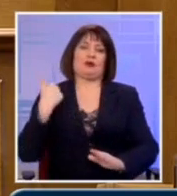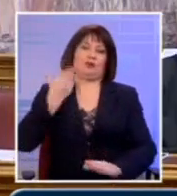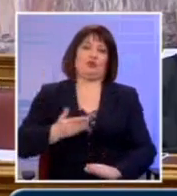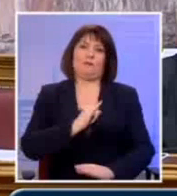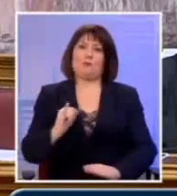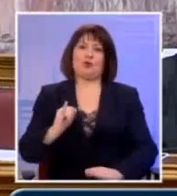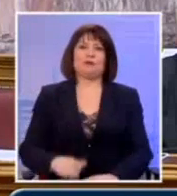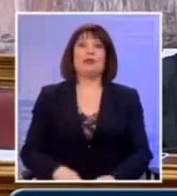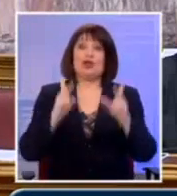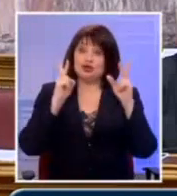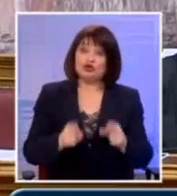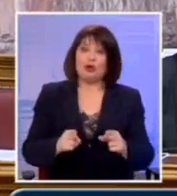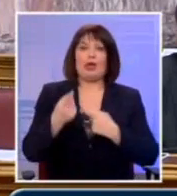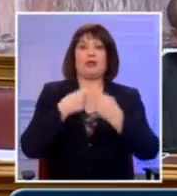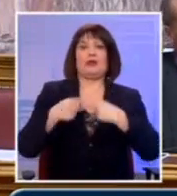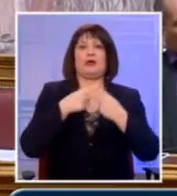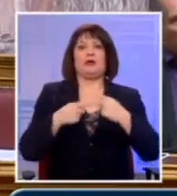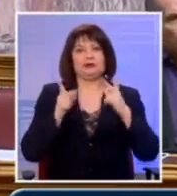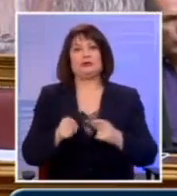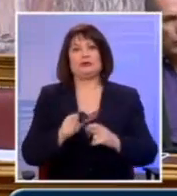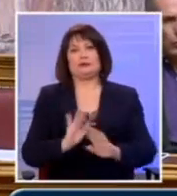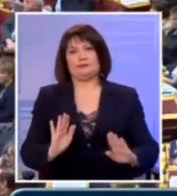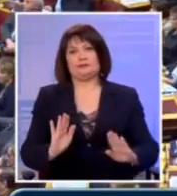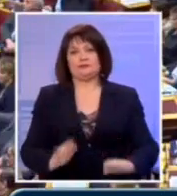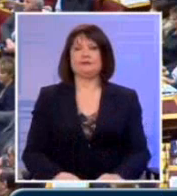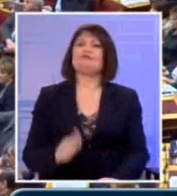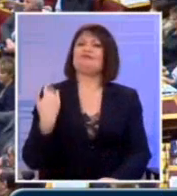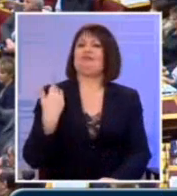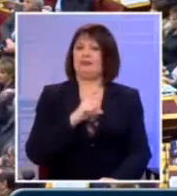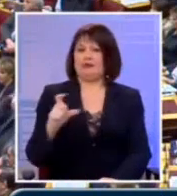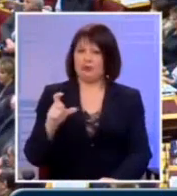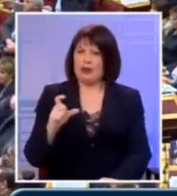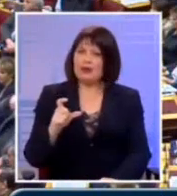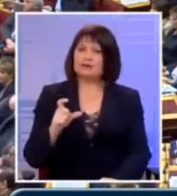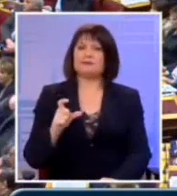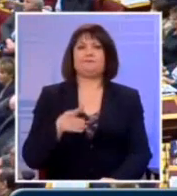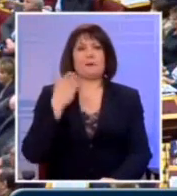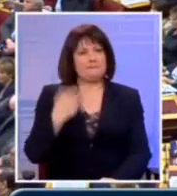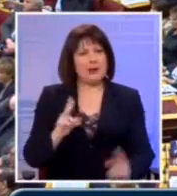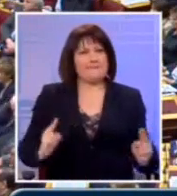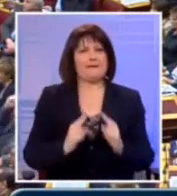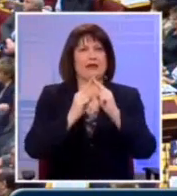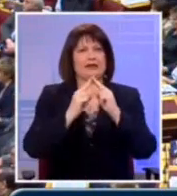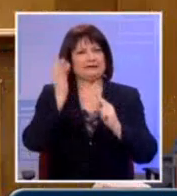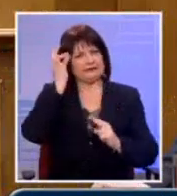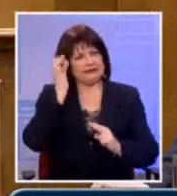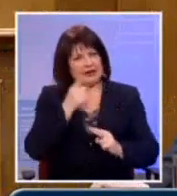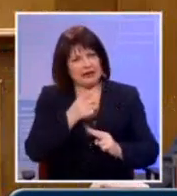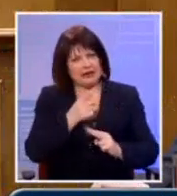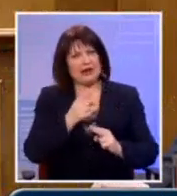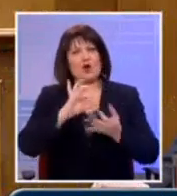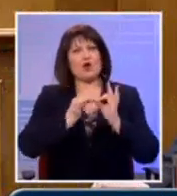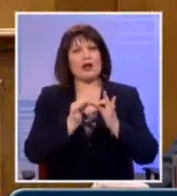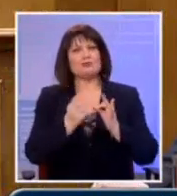Ας σταματήσουν λοιπόν τα προσχήματα. Την προηγούμενη εβδομάδα ήμουνα στο Παρίσι, στον